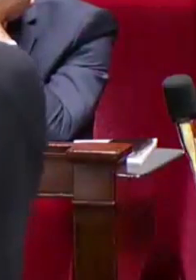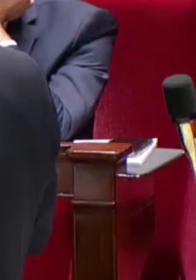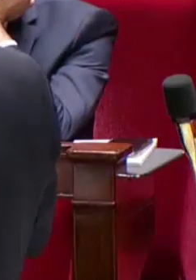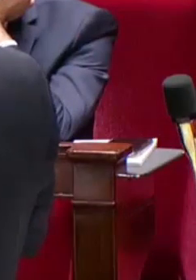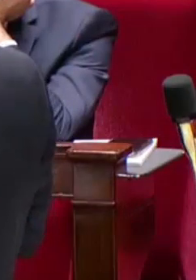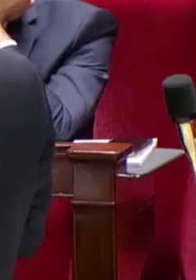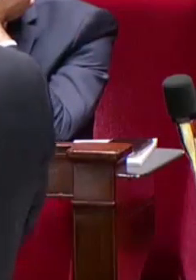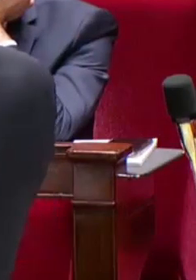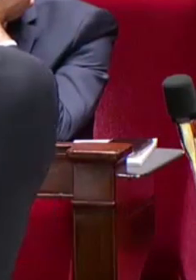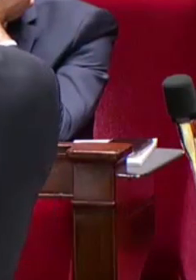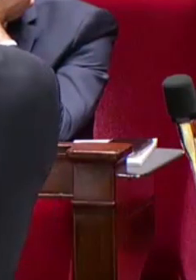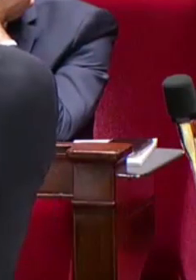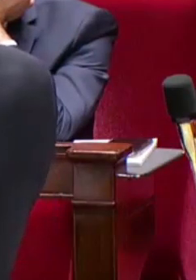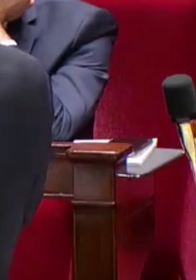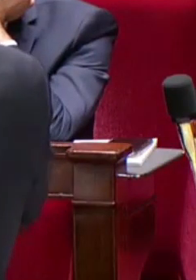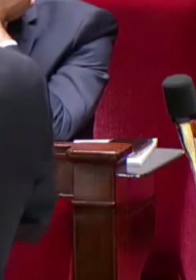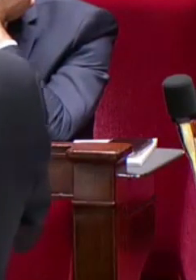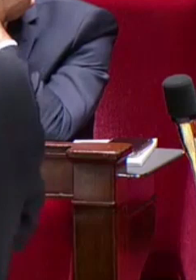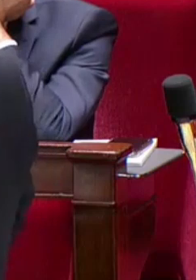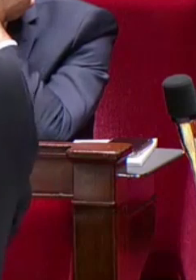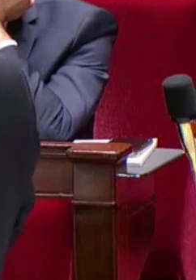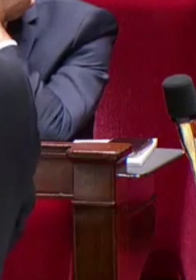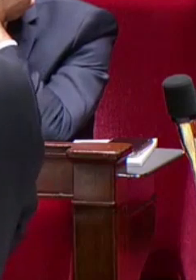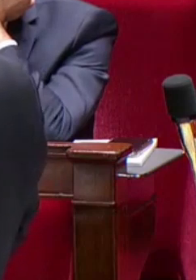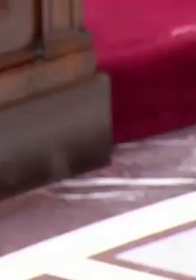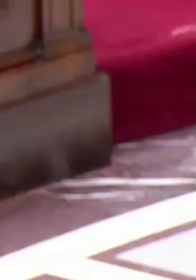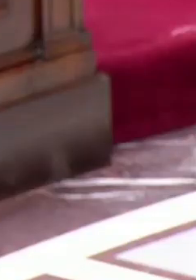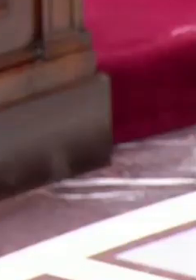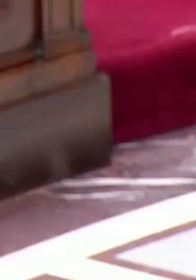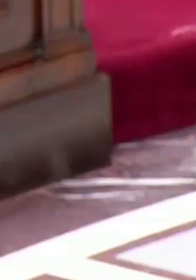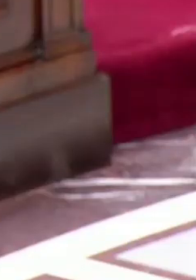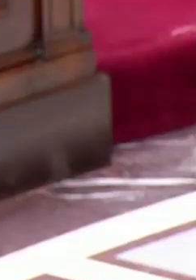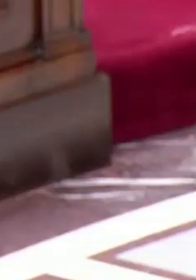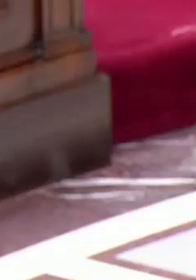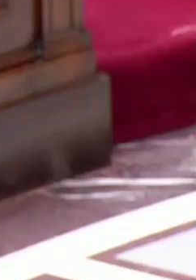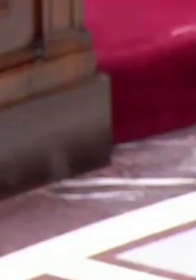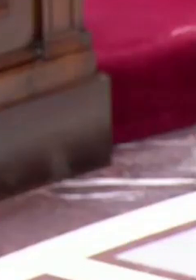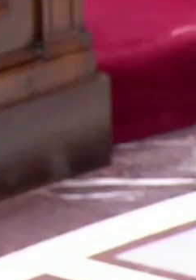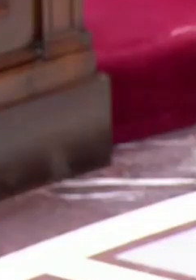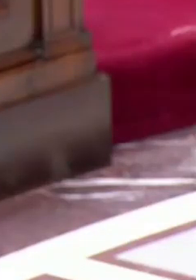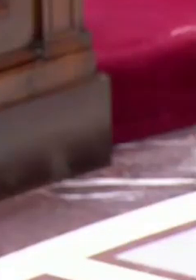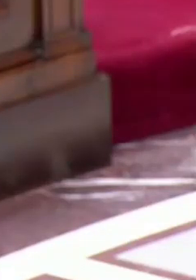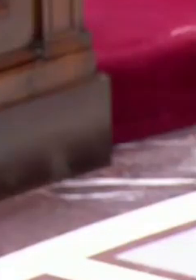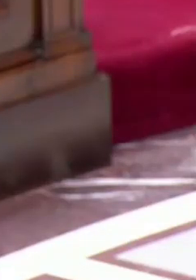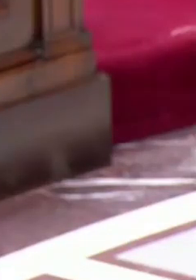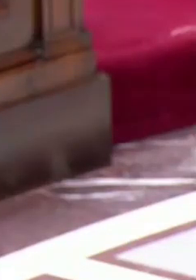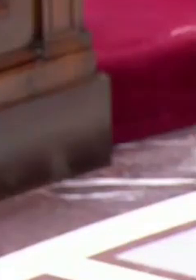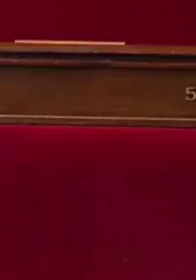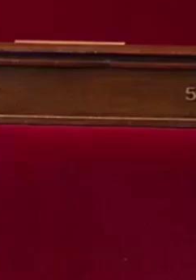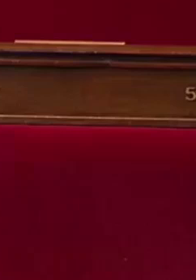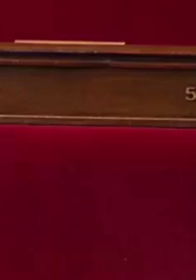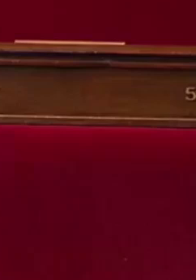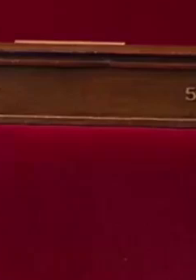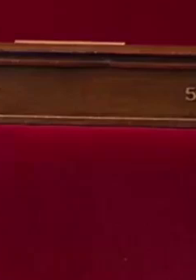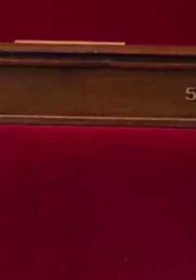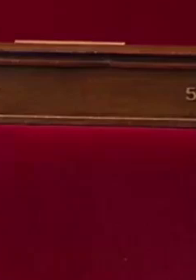sous-entendre. Je souhaite vraiment apporter cette précision. D'abord, la police n'est pas raciste. Oui, il y a eu des faits, et vous les avez